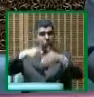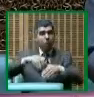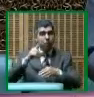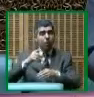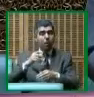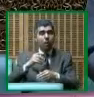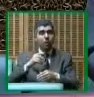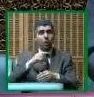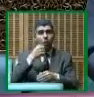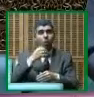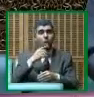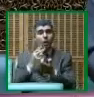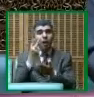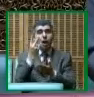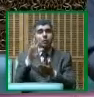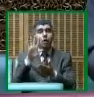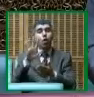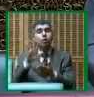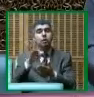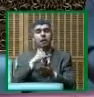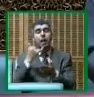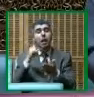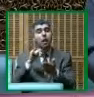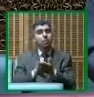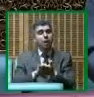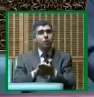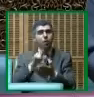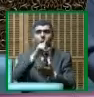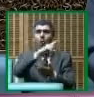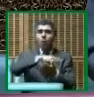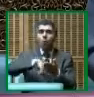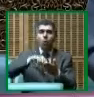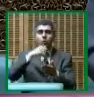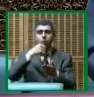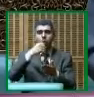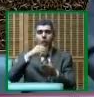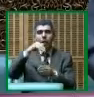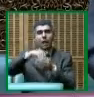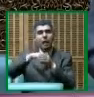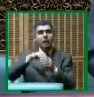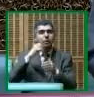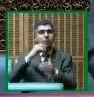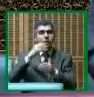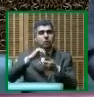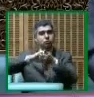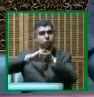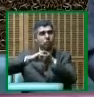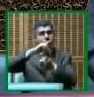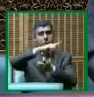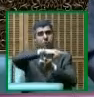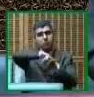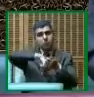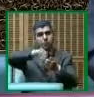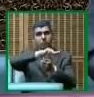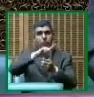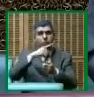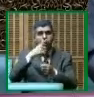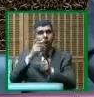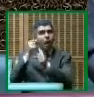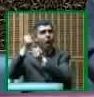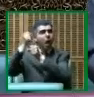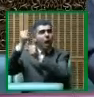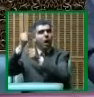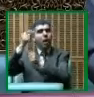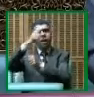ضحايا وصل حتى الآن من الوفيات 5. وهذه المناسبة نتقدم باسم الفريق الفيدرالي للوحدة والديمقراطية بأحر التعازي